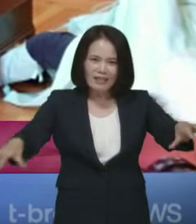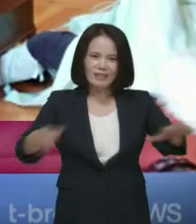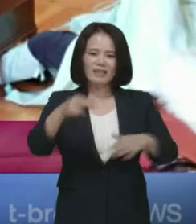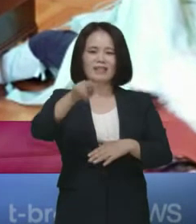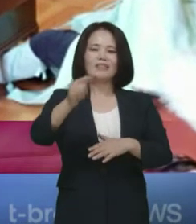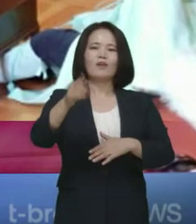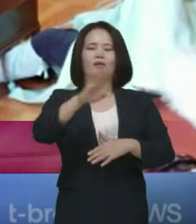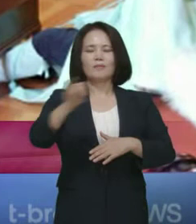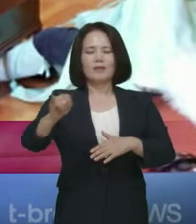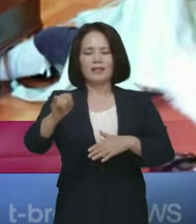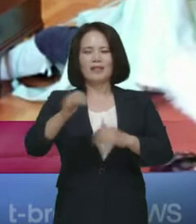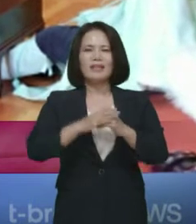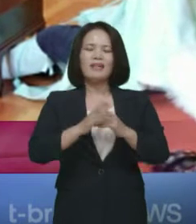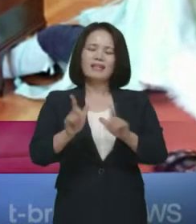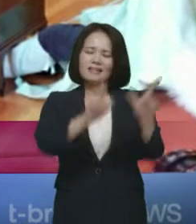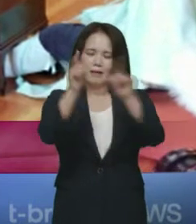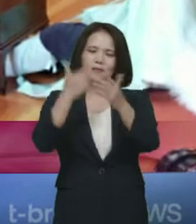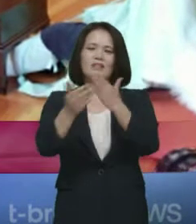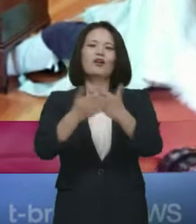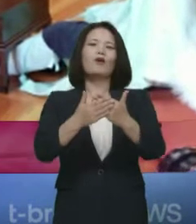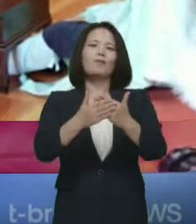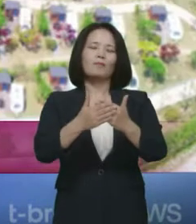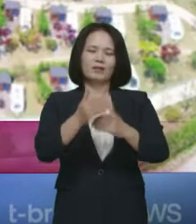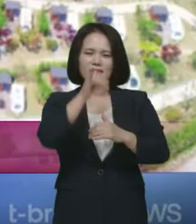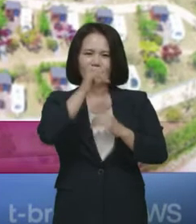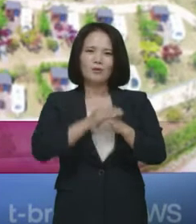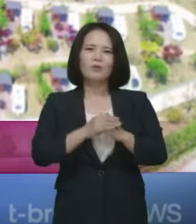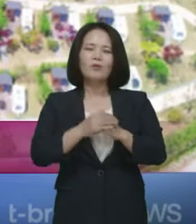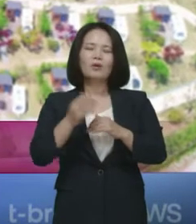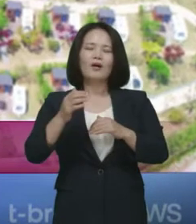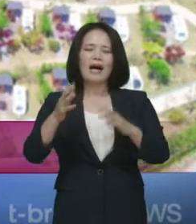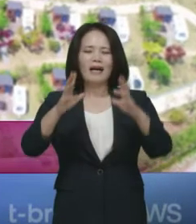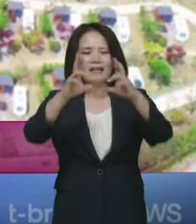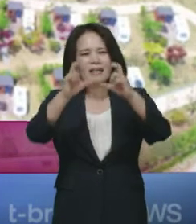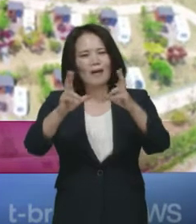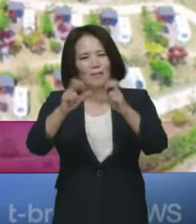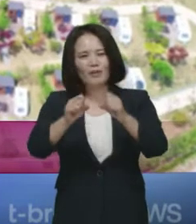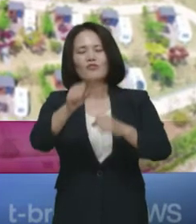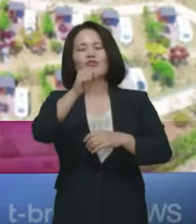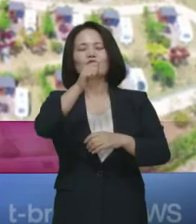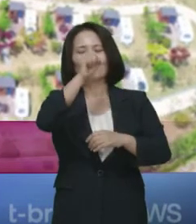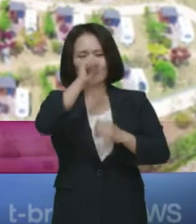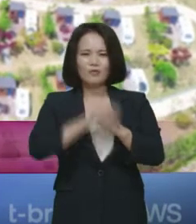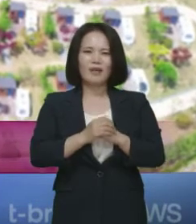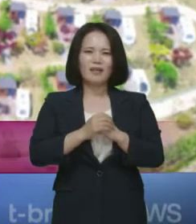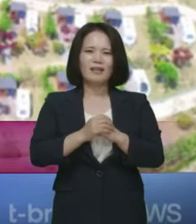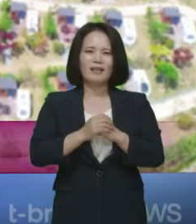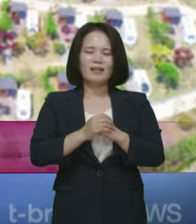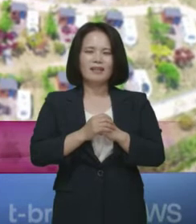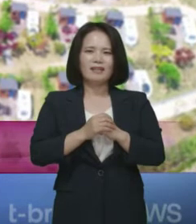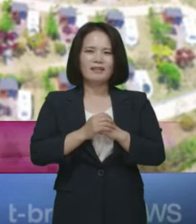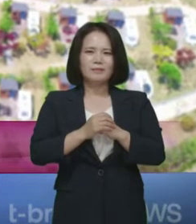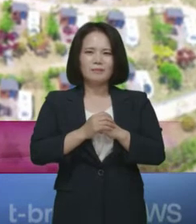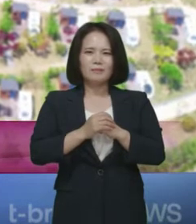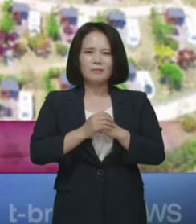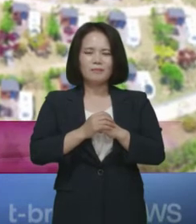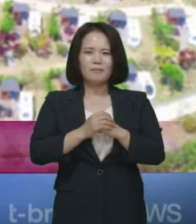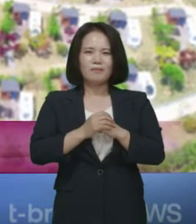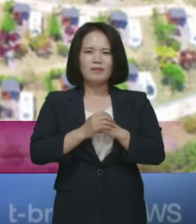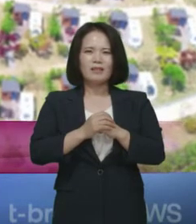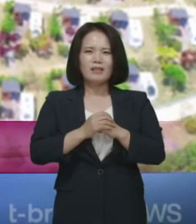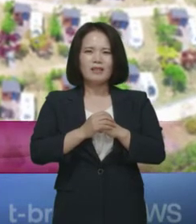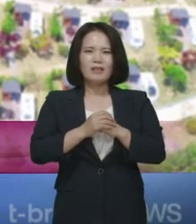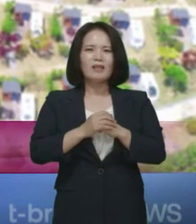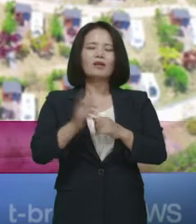있다고 합니다 가을은 캠핑 하기도 좋은 계절인데요 왕성 어서 캠핑장에서는 수려한 풍광 도 즐기실 수 있구요